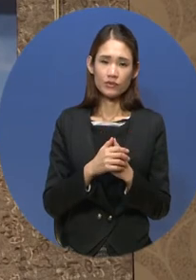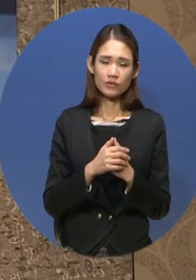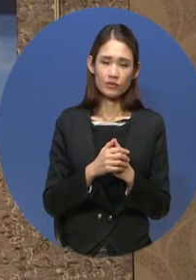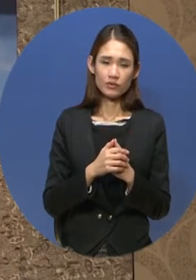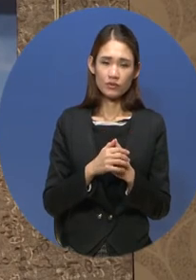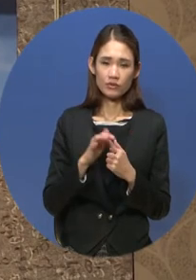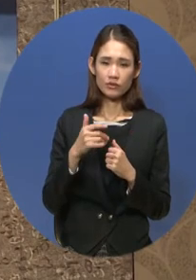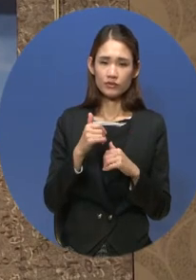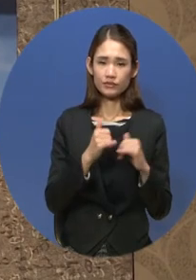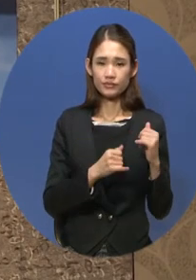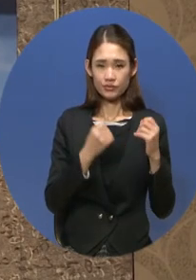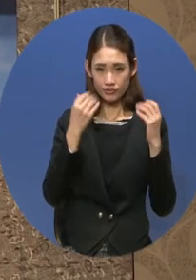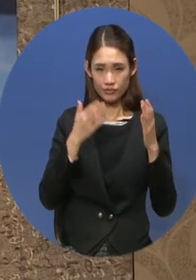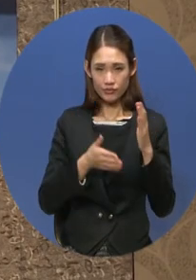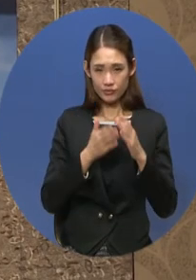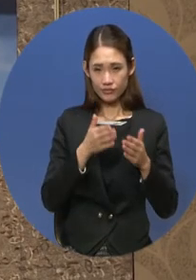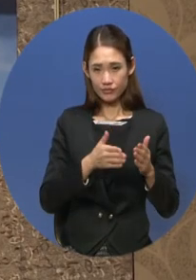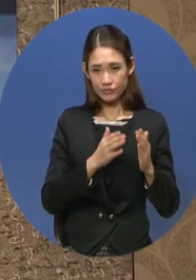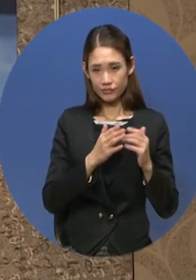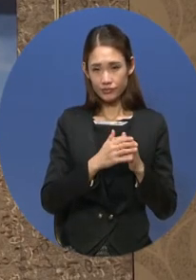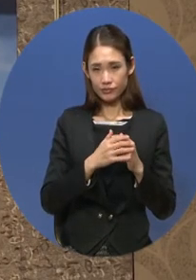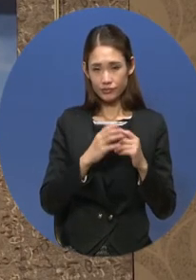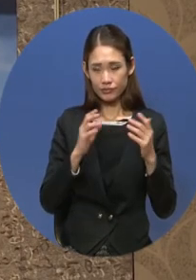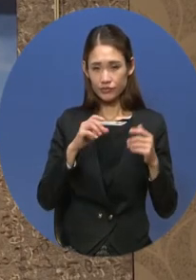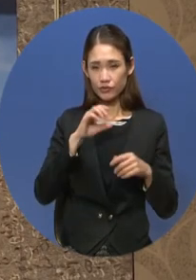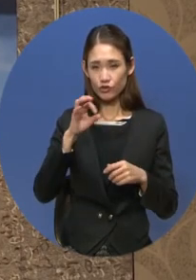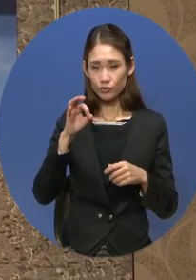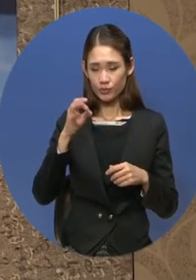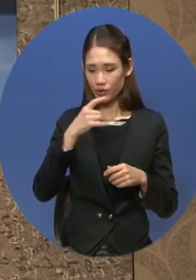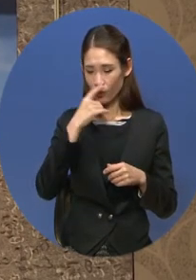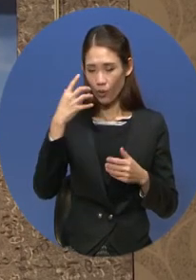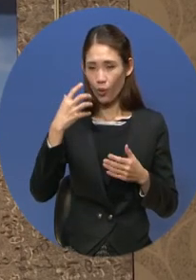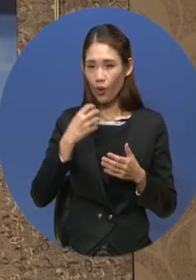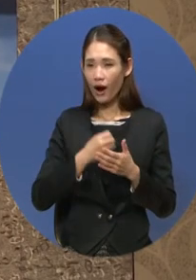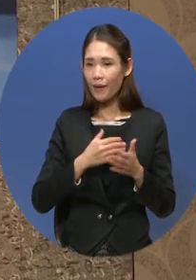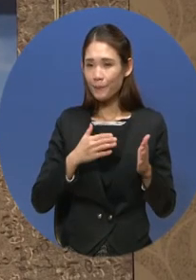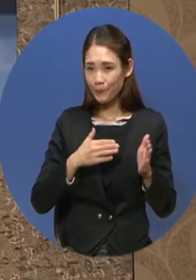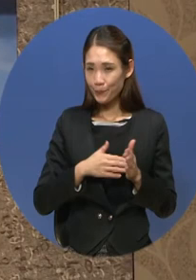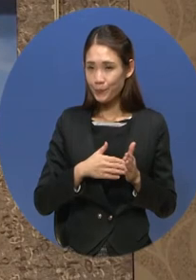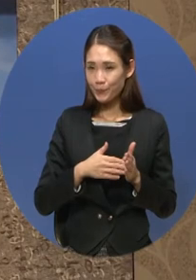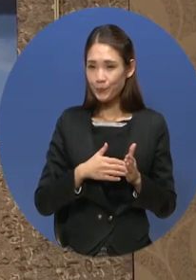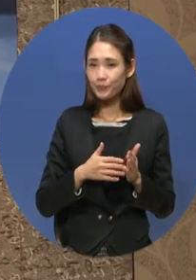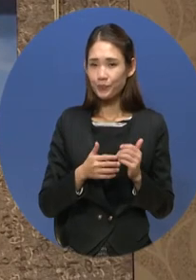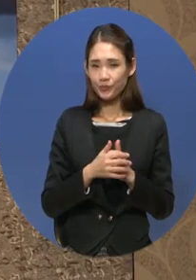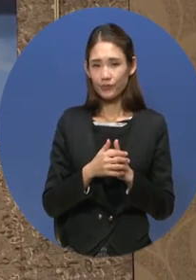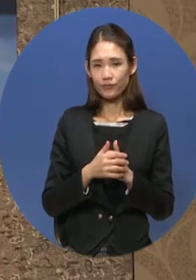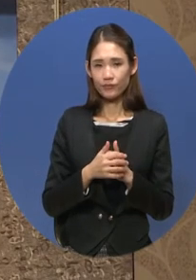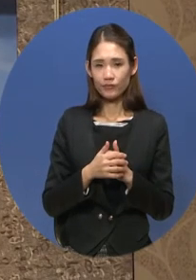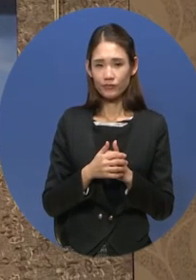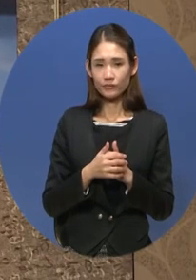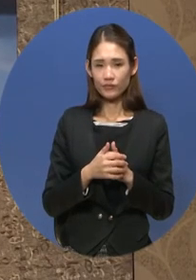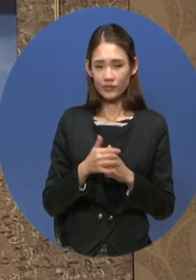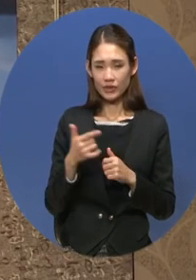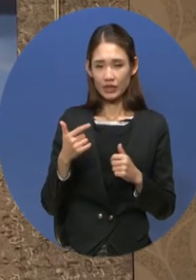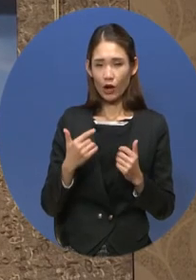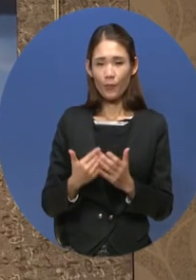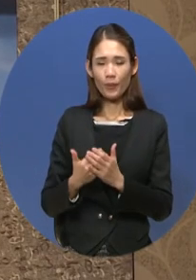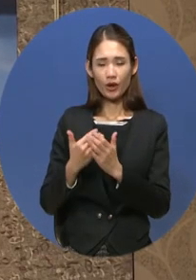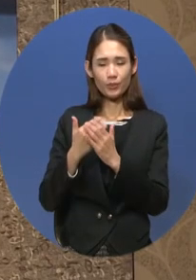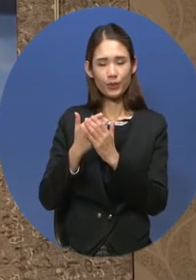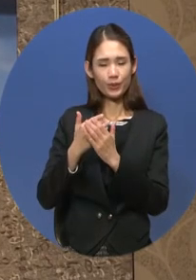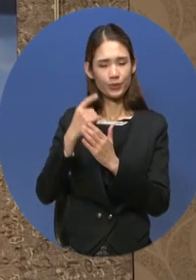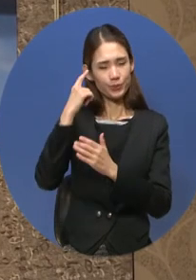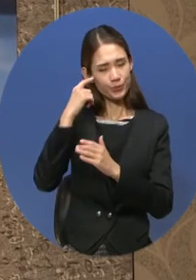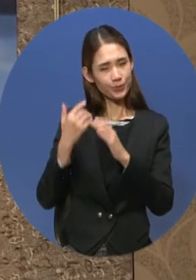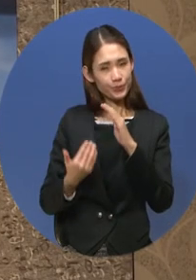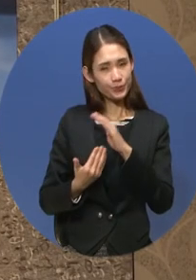국회의원이 이제 새로 짓는 걸로 또 국비를 또 확보해 놓으시고 해서 네. 원도심이 굉장히 큰 발전을 이룰 거라고 생각을